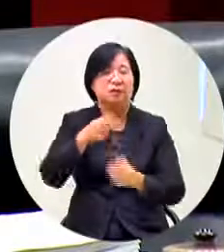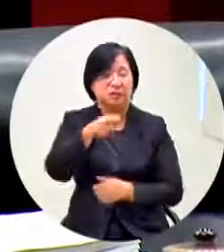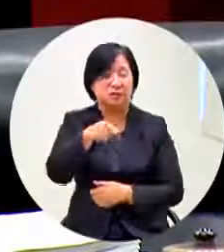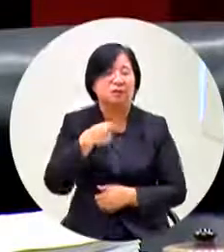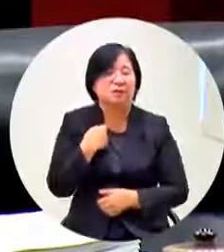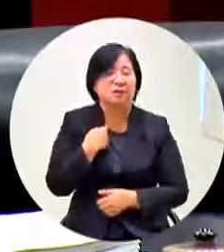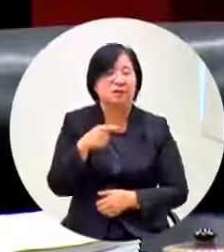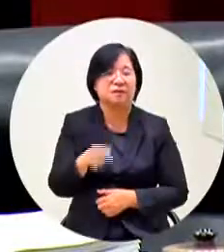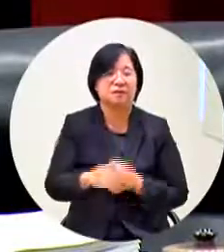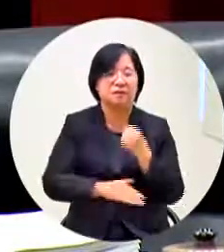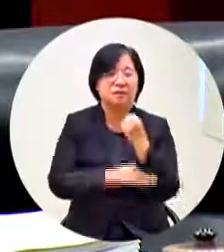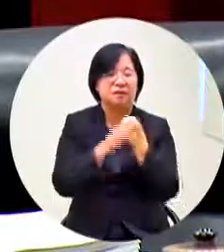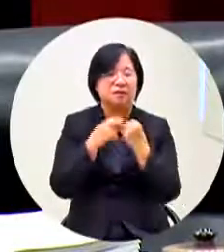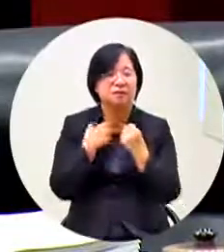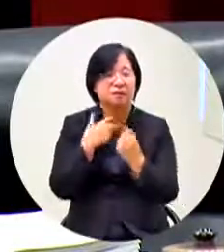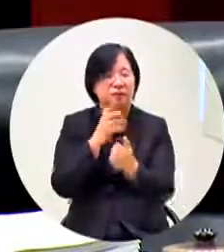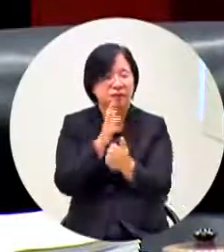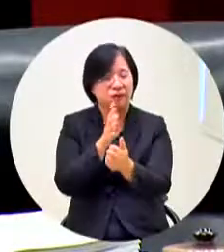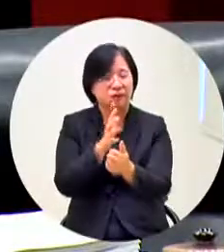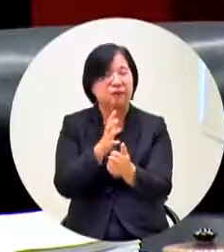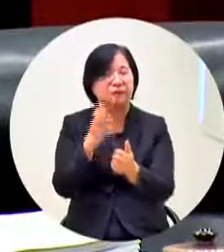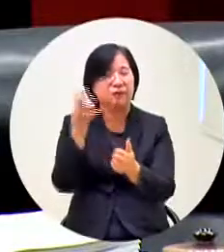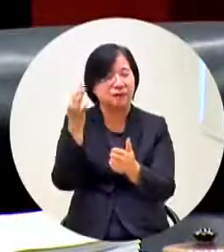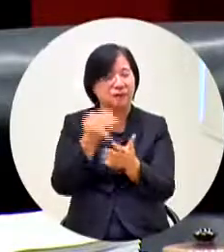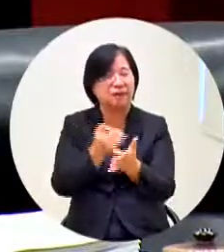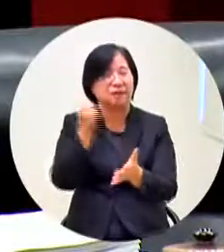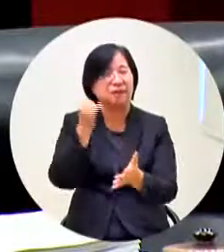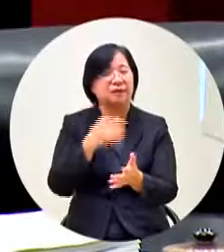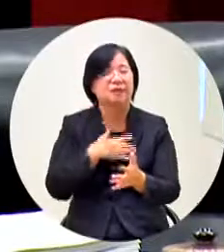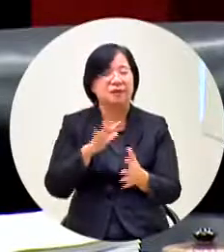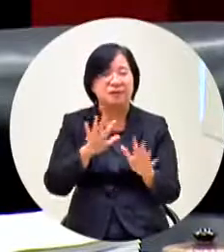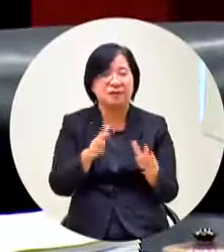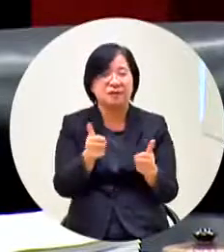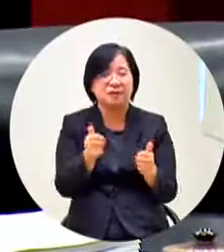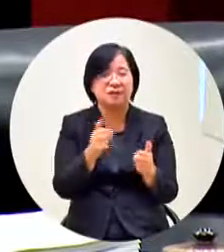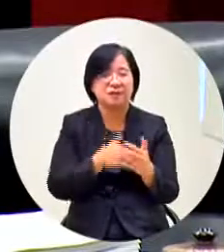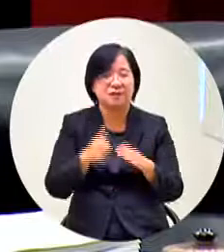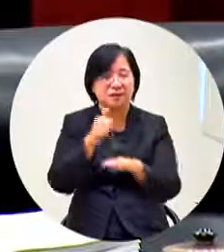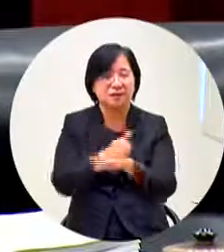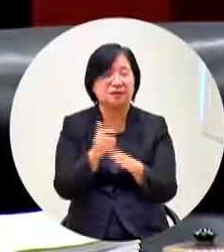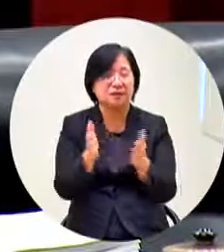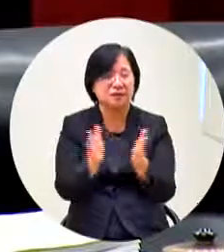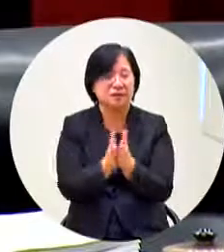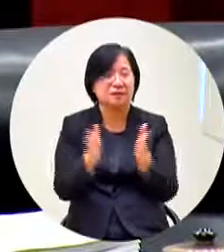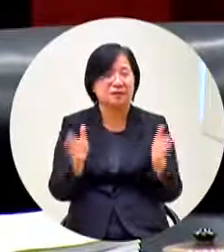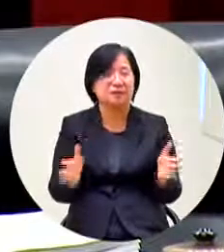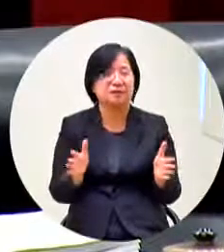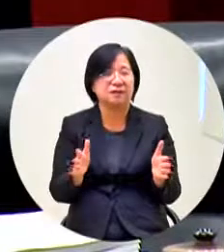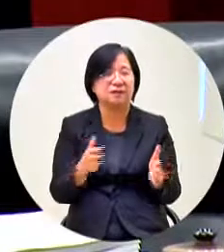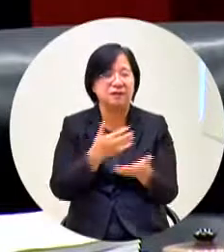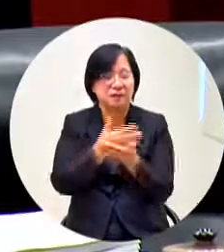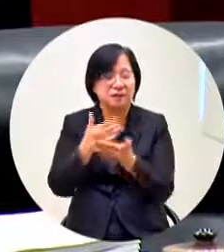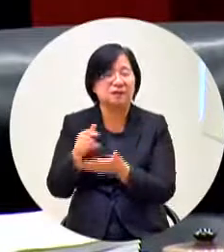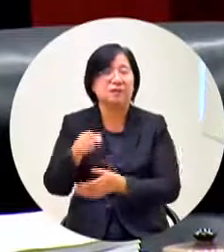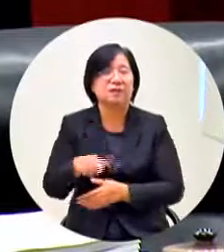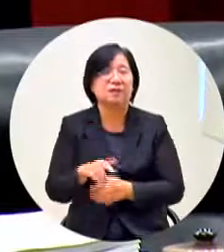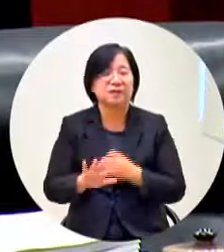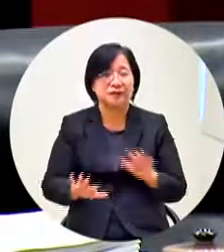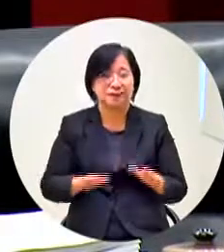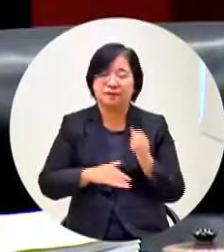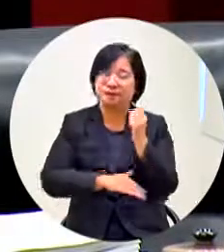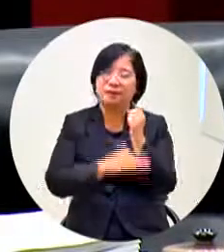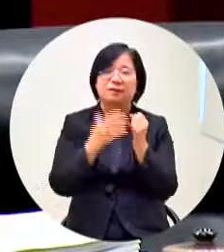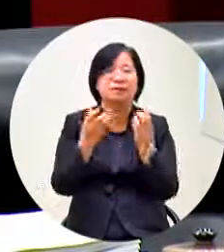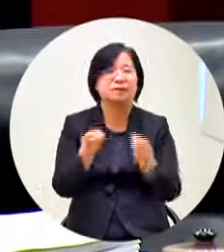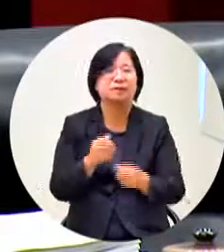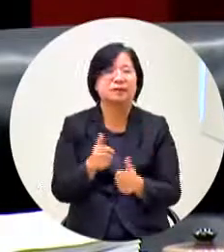淹水我们跟你就教过好几次，也谢谢你在任内有把它处理了啊，现在也已经都不再淹了，真的也谢谢